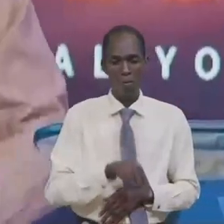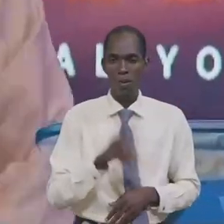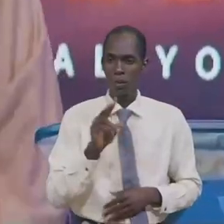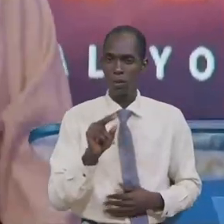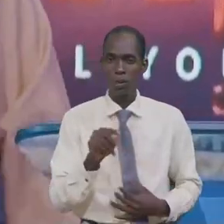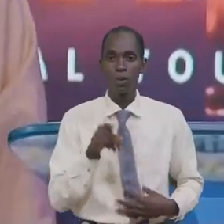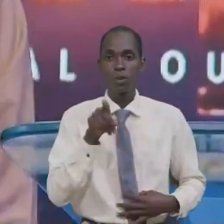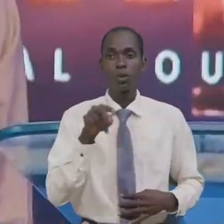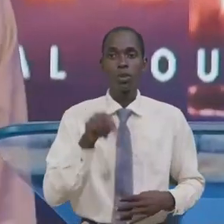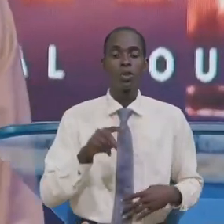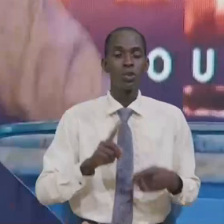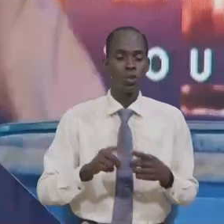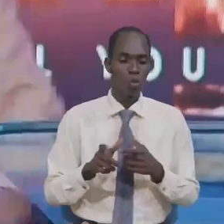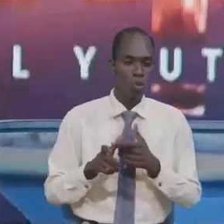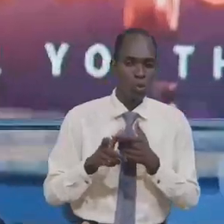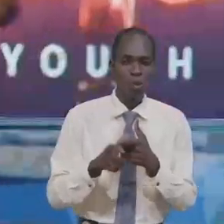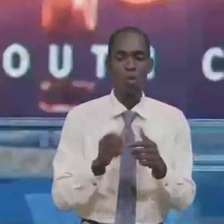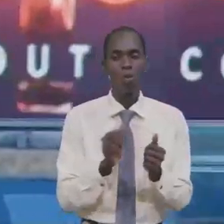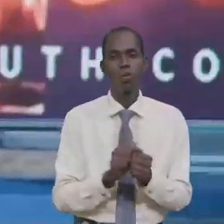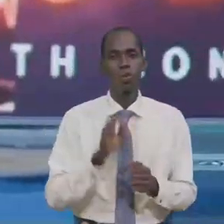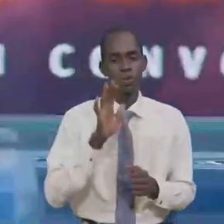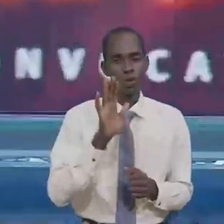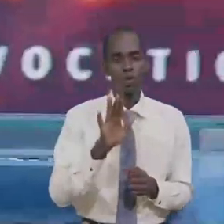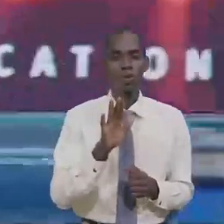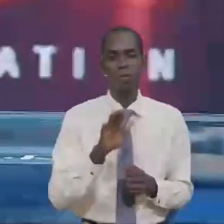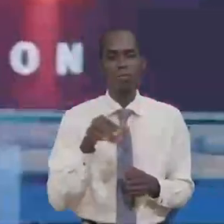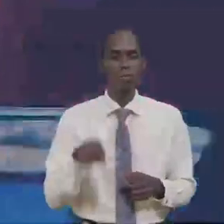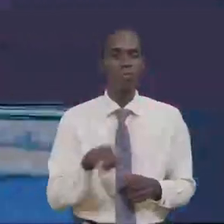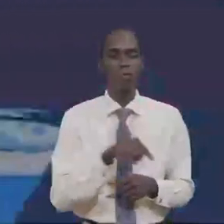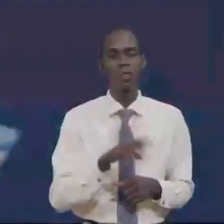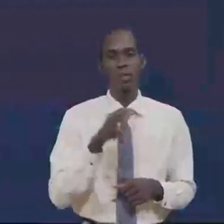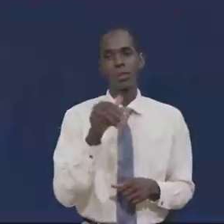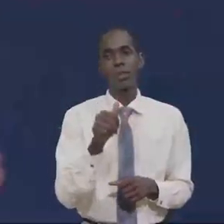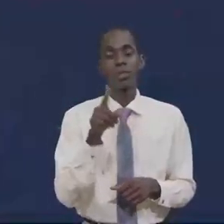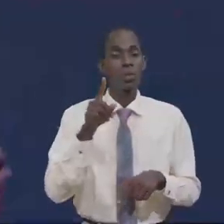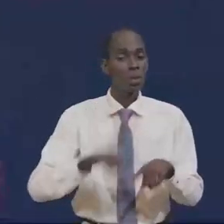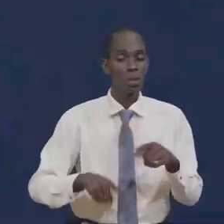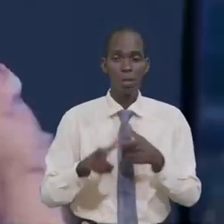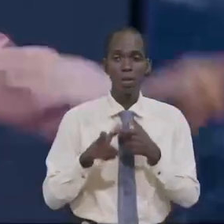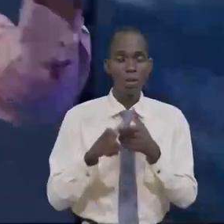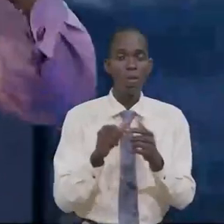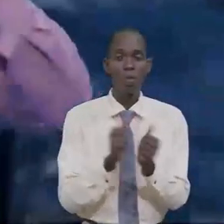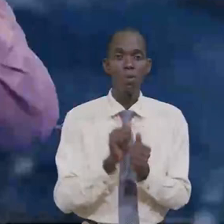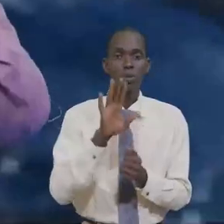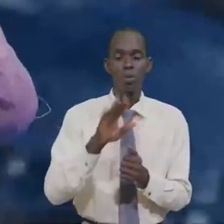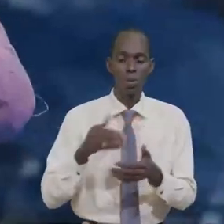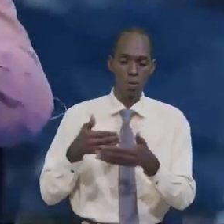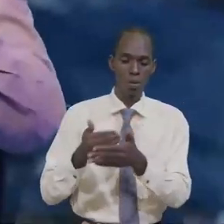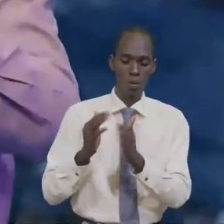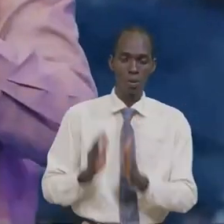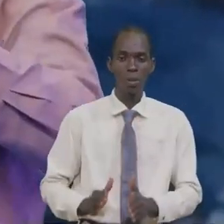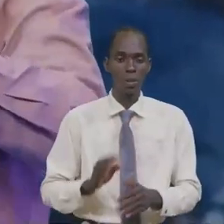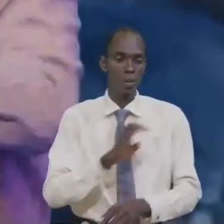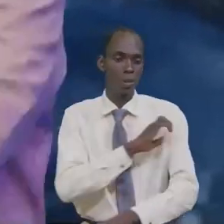vous-même vous ne pouvez pas courir avec l'énergie de votre voisin si vous voulez courir